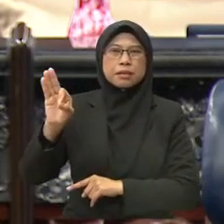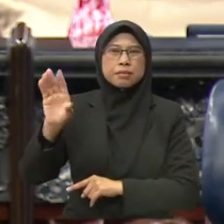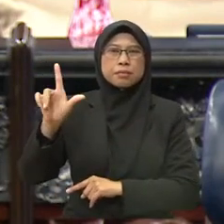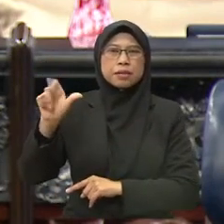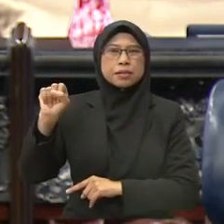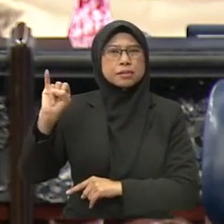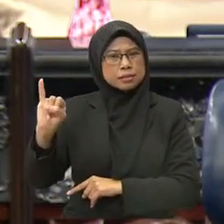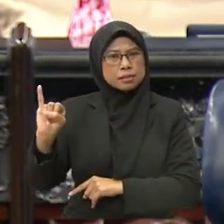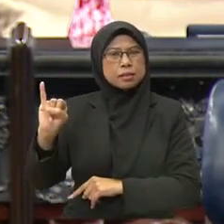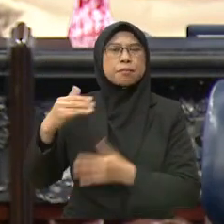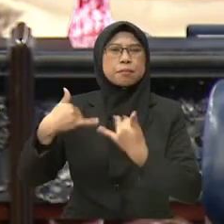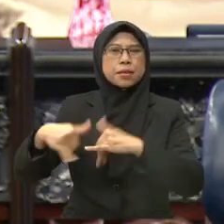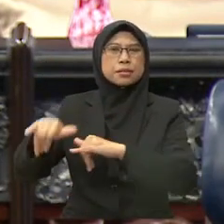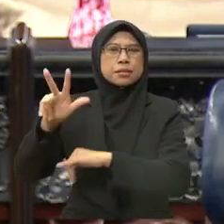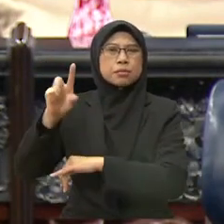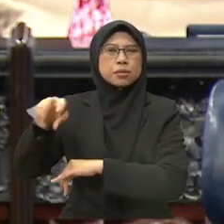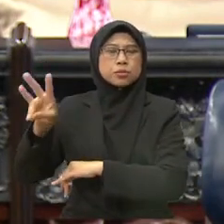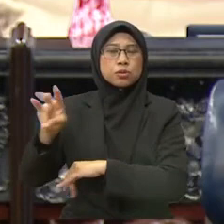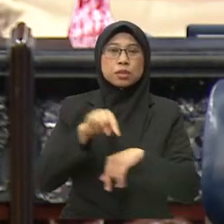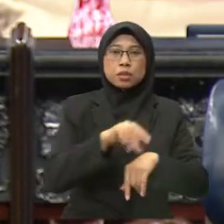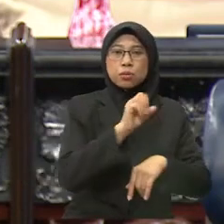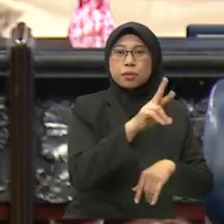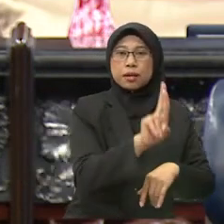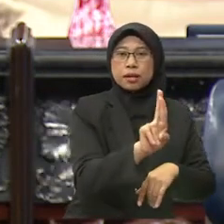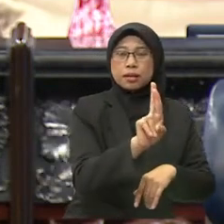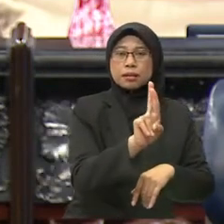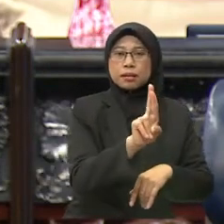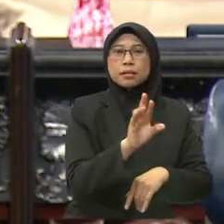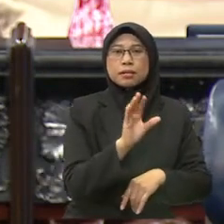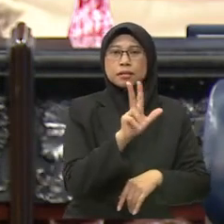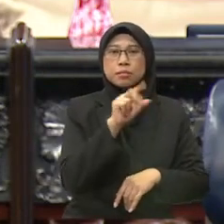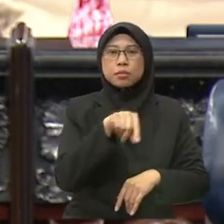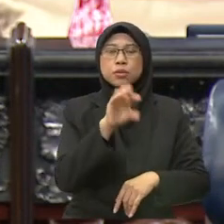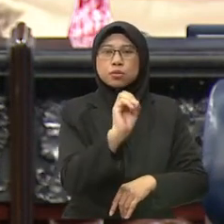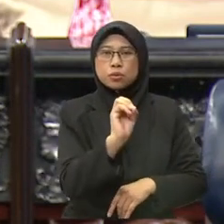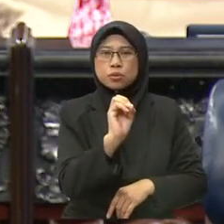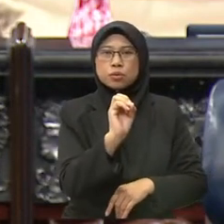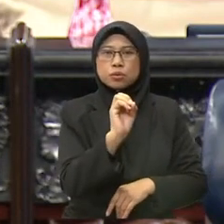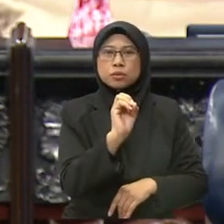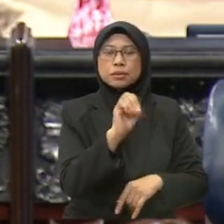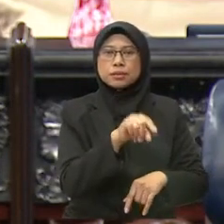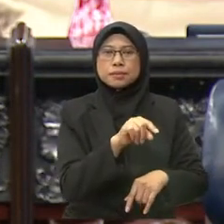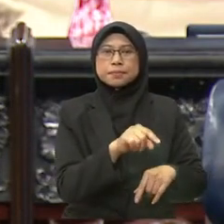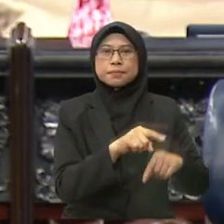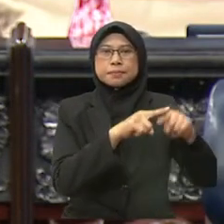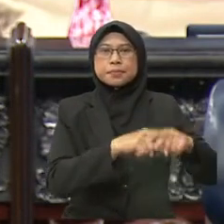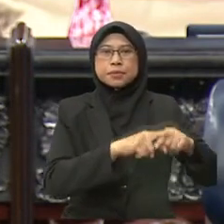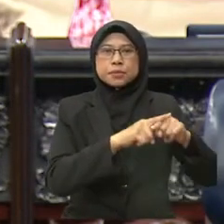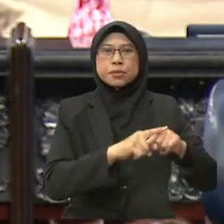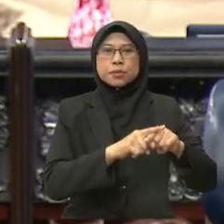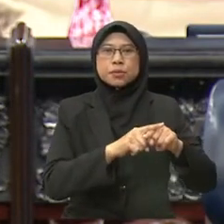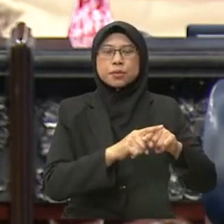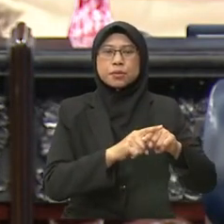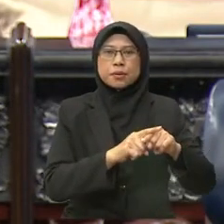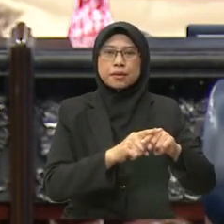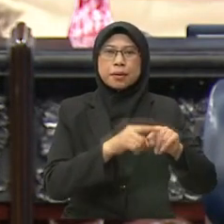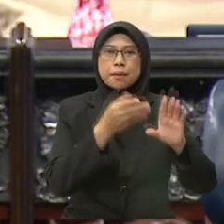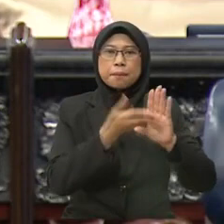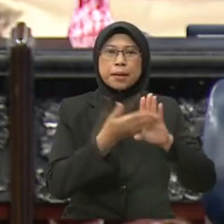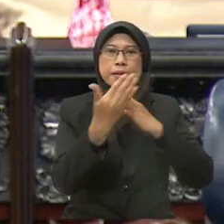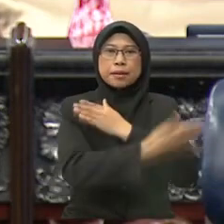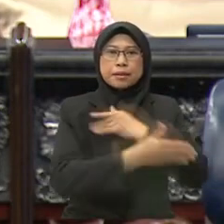3.7 kita opr kita 3.0 itu terpulang P bank negara untuk